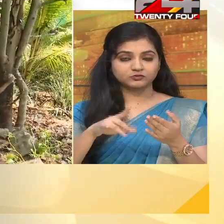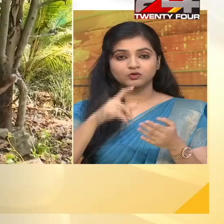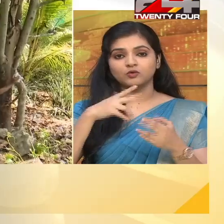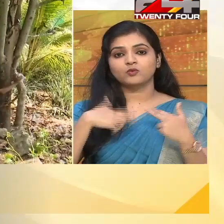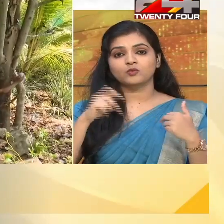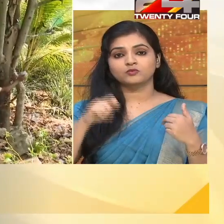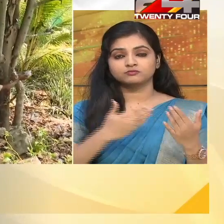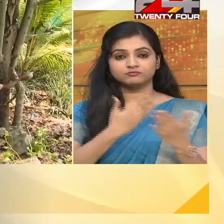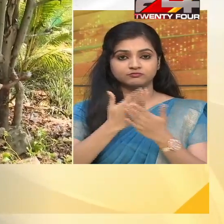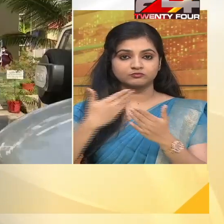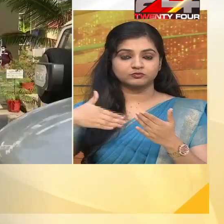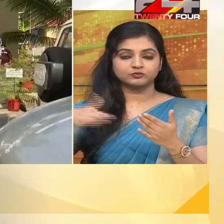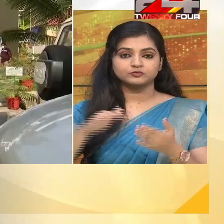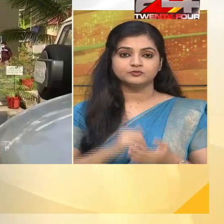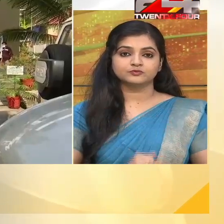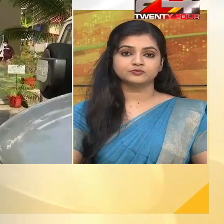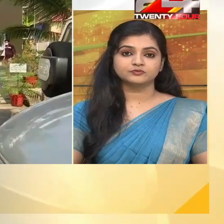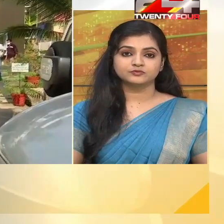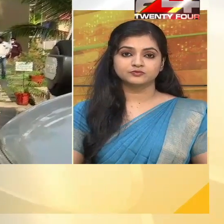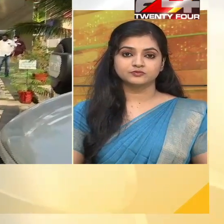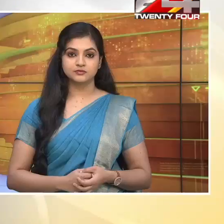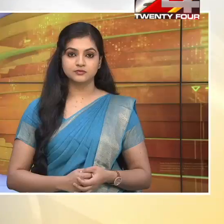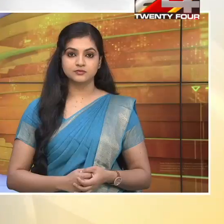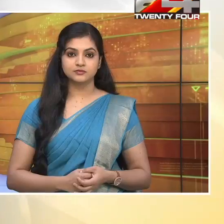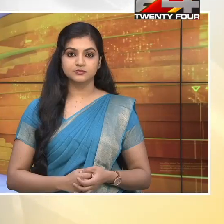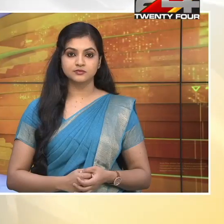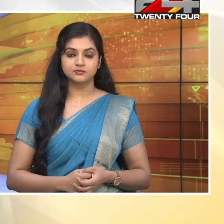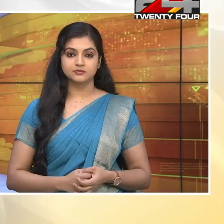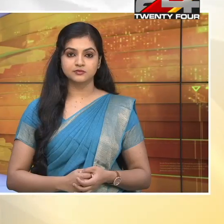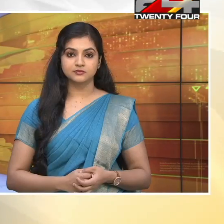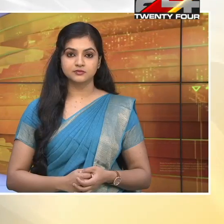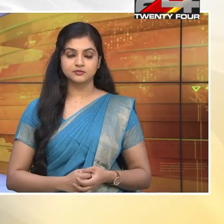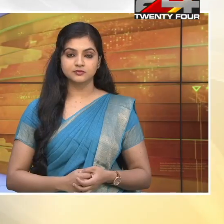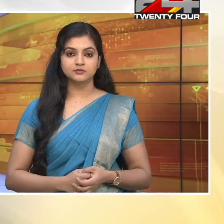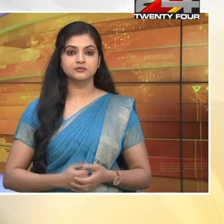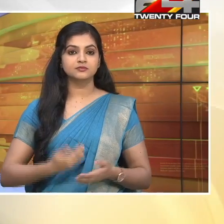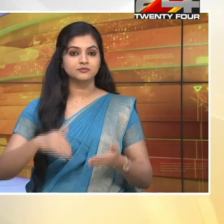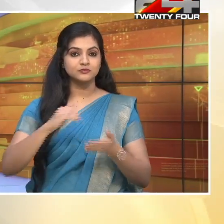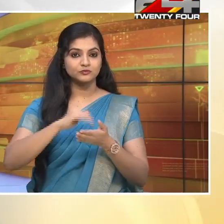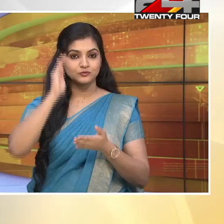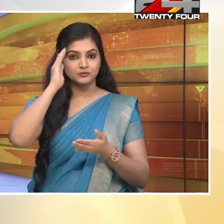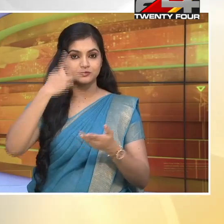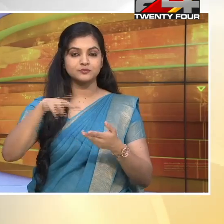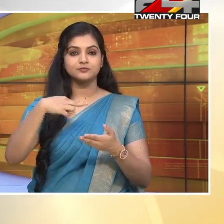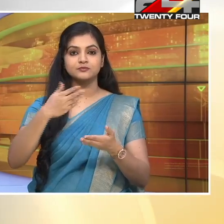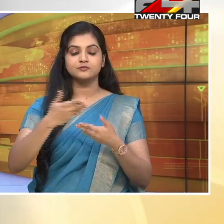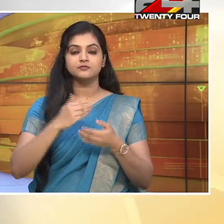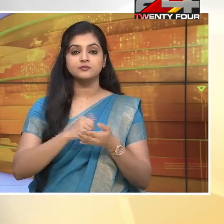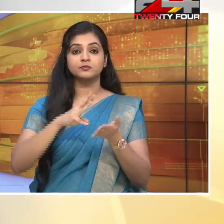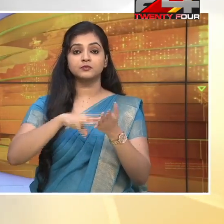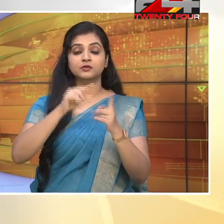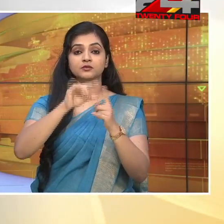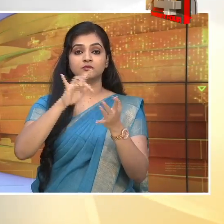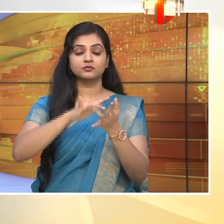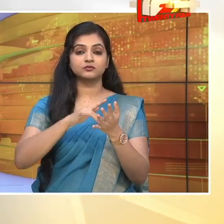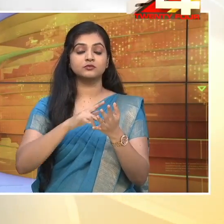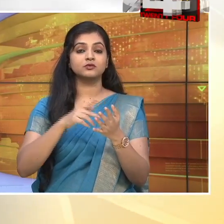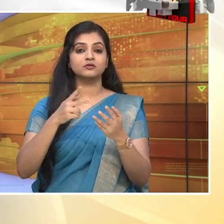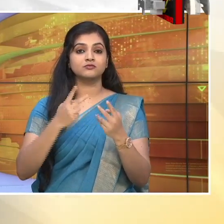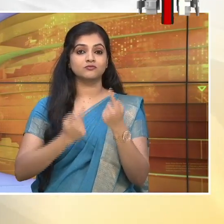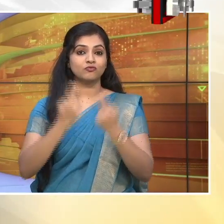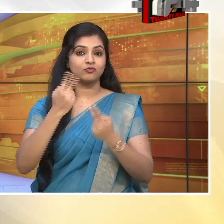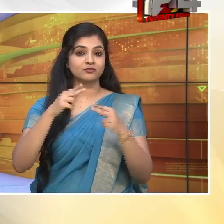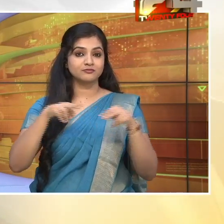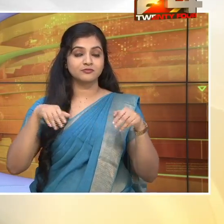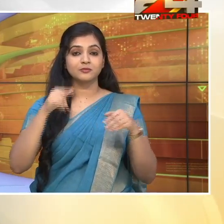ഹാജരാക്കും. രാഹുൽ വിജയൻ, 24, ഇടുക്കി. വീണ്ടും ന്യൂസ് ഇവനിങ്ങിലേക്ക്. മധ്യപ്രദേശിൽ ആദിവാസികൾക്കിടയിൽ